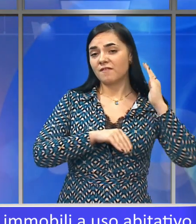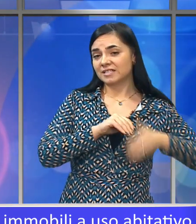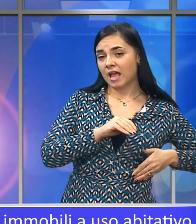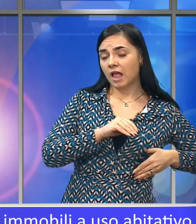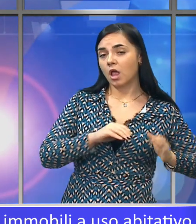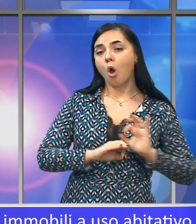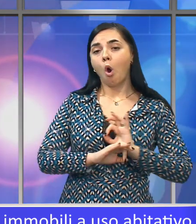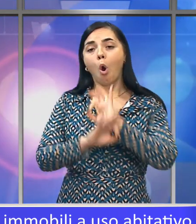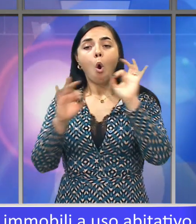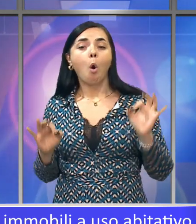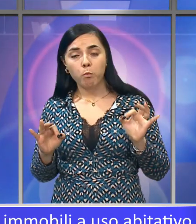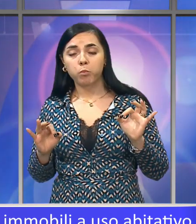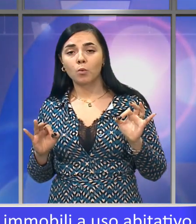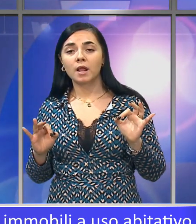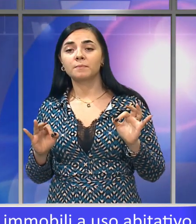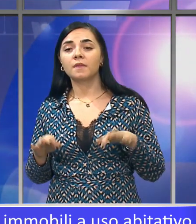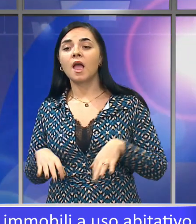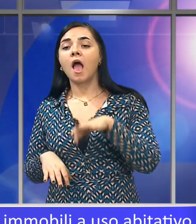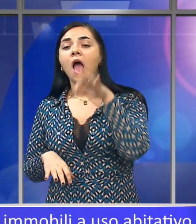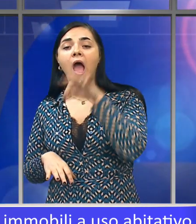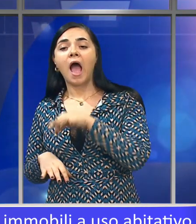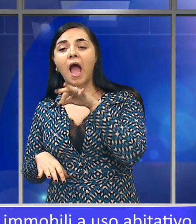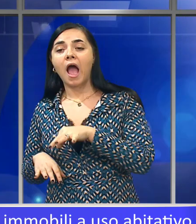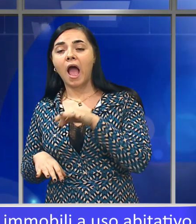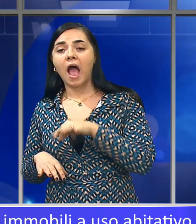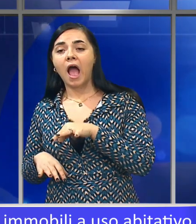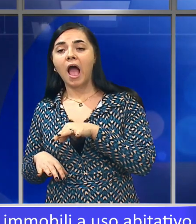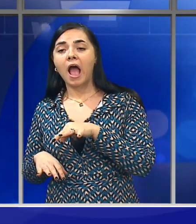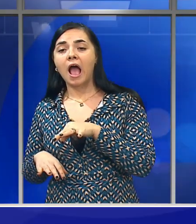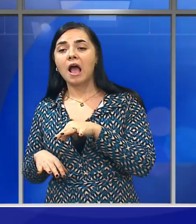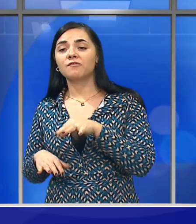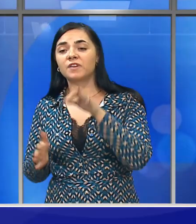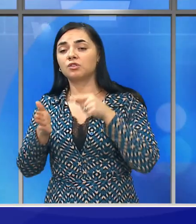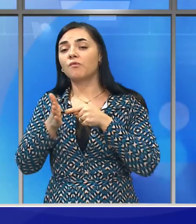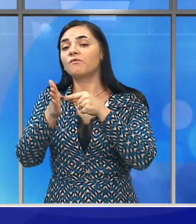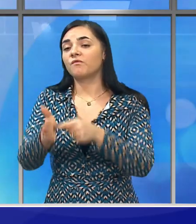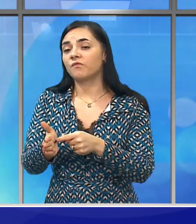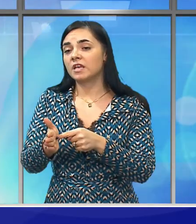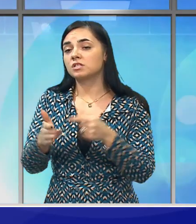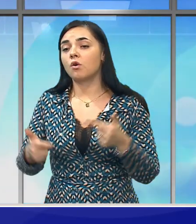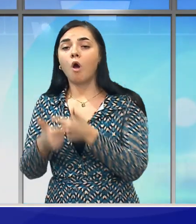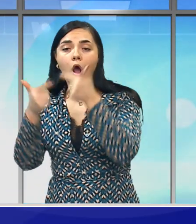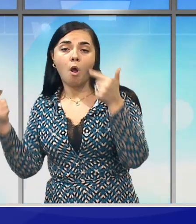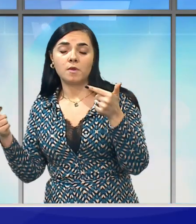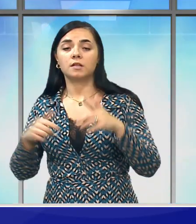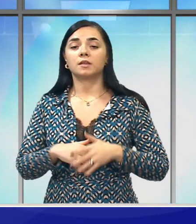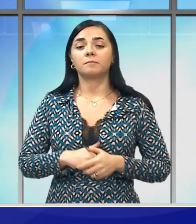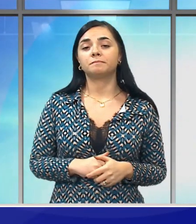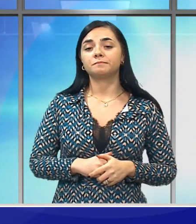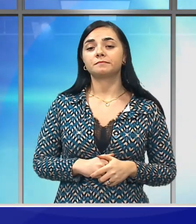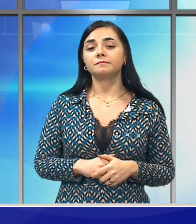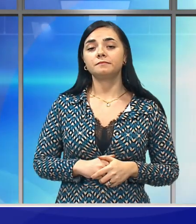di aumentare il numero di immobili a uso abitativo